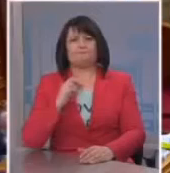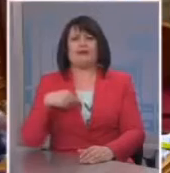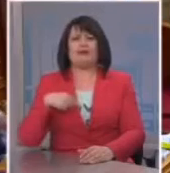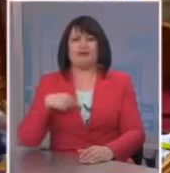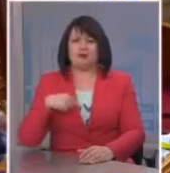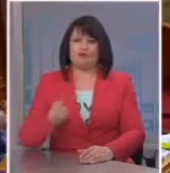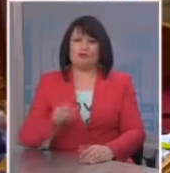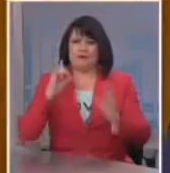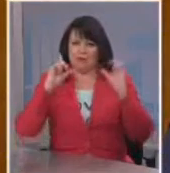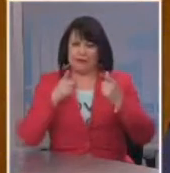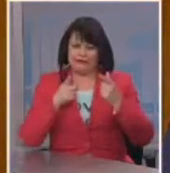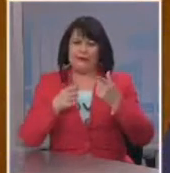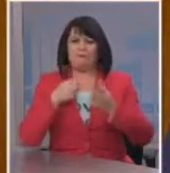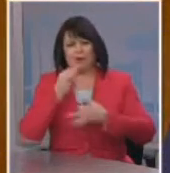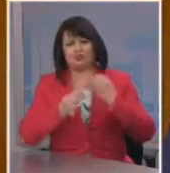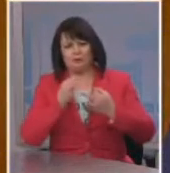Δημοκρατίας,